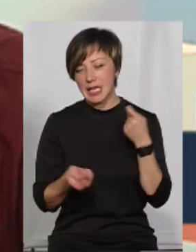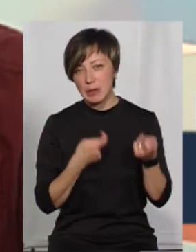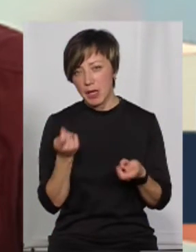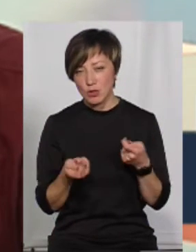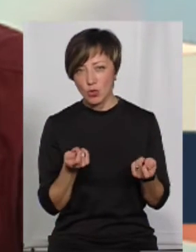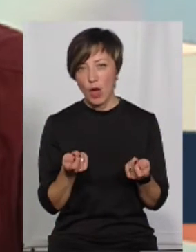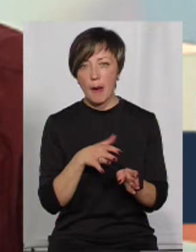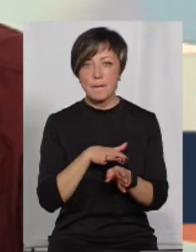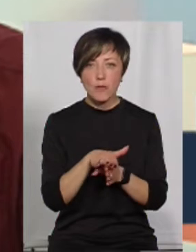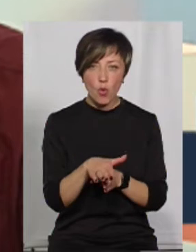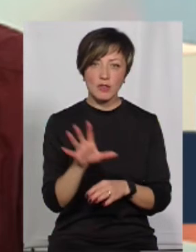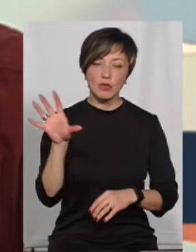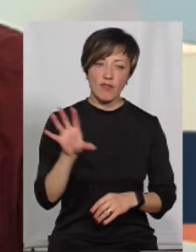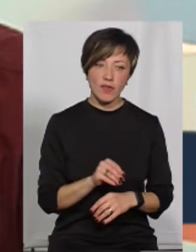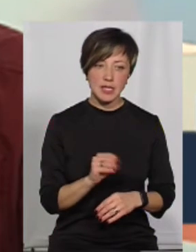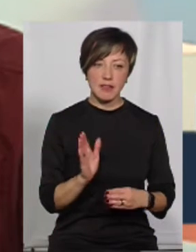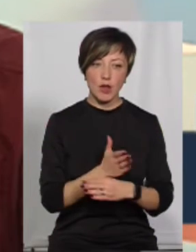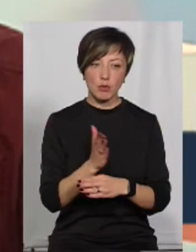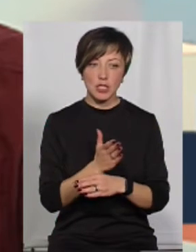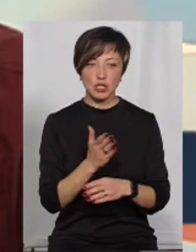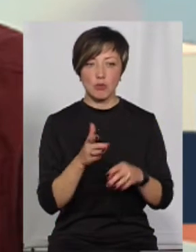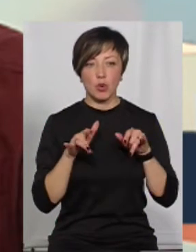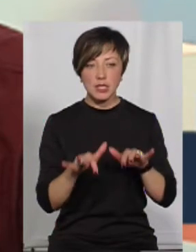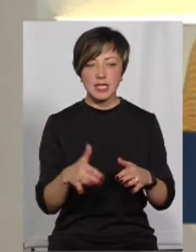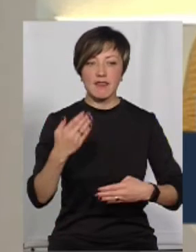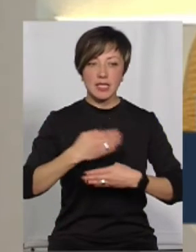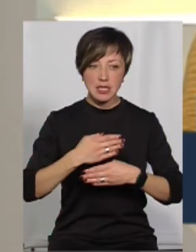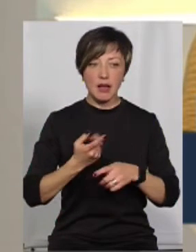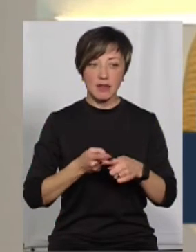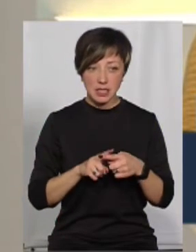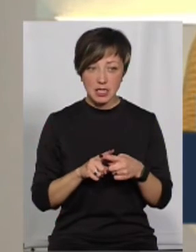дрібізку, повністю весь виробничий процес вистави,